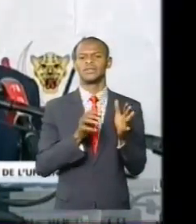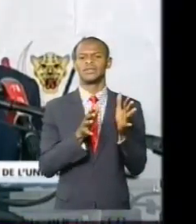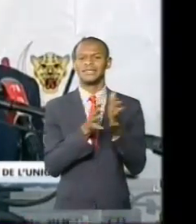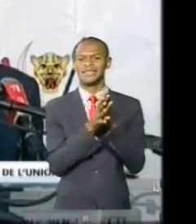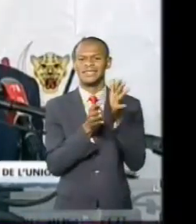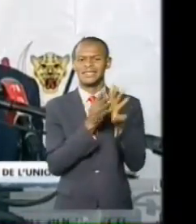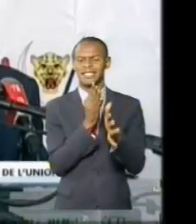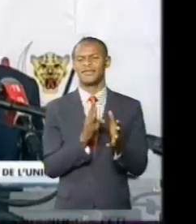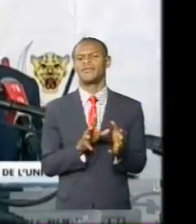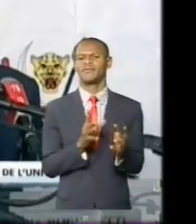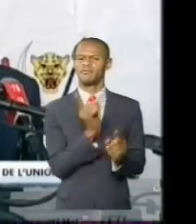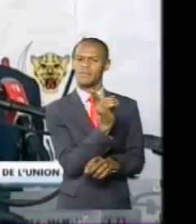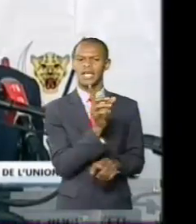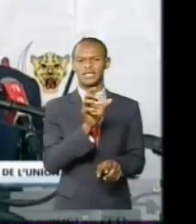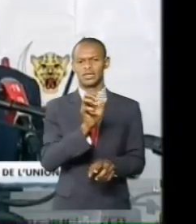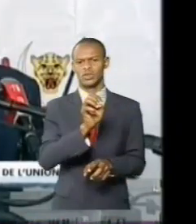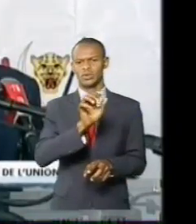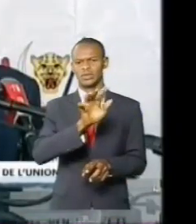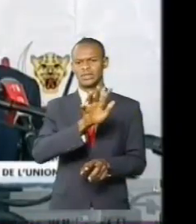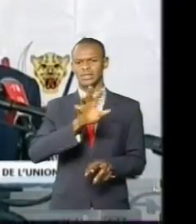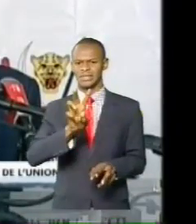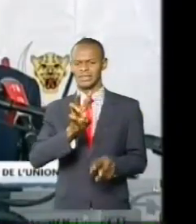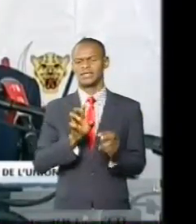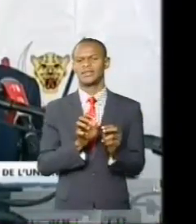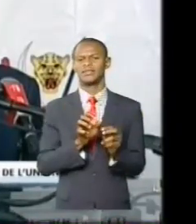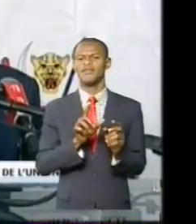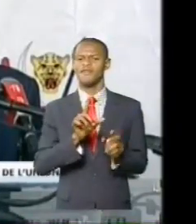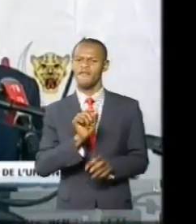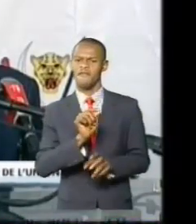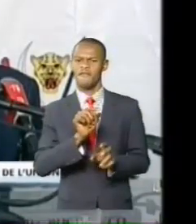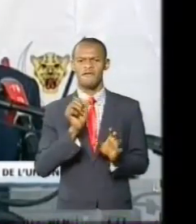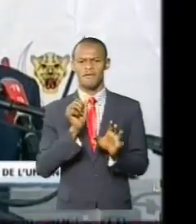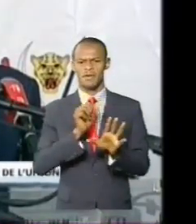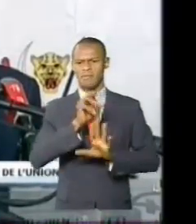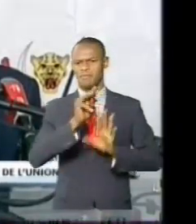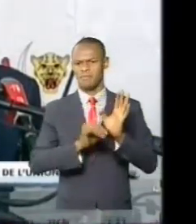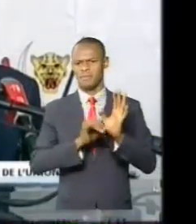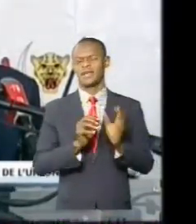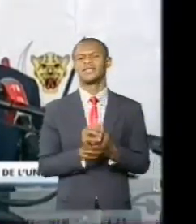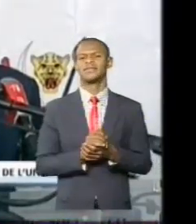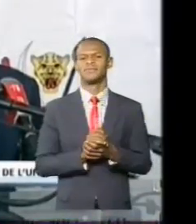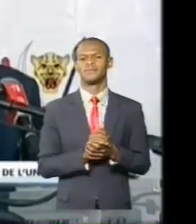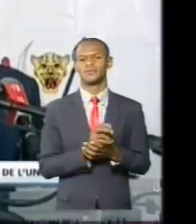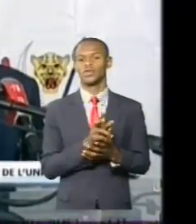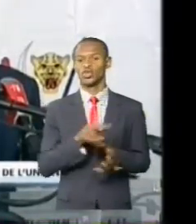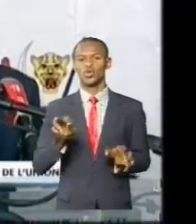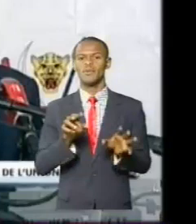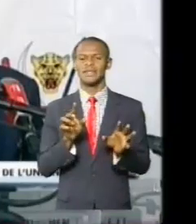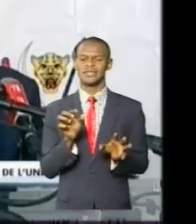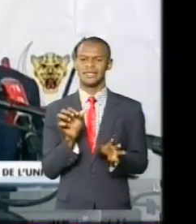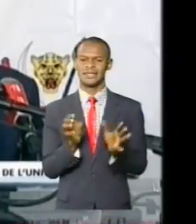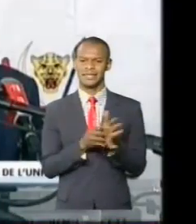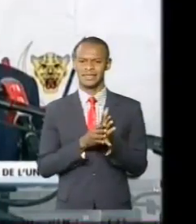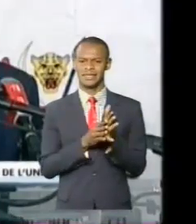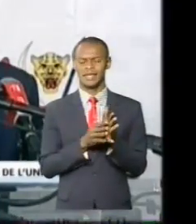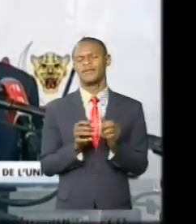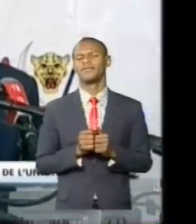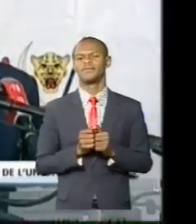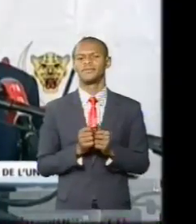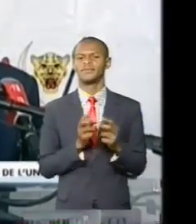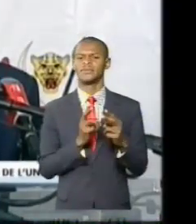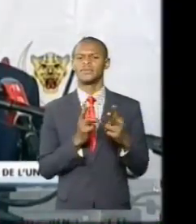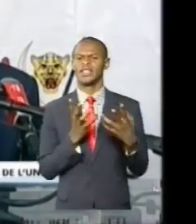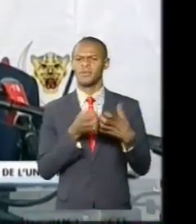19-056 du 20 mai 2019, portant nomination d'un Premier ministre.